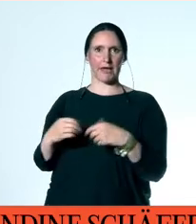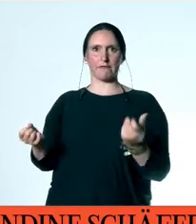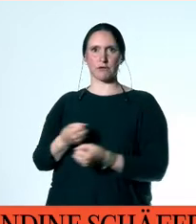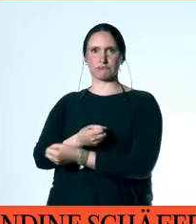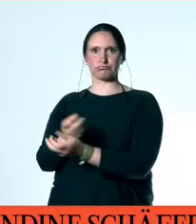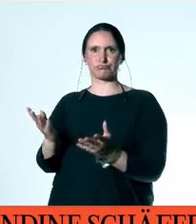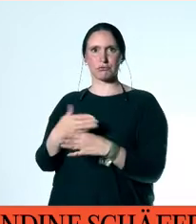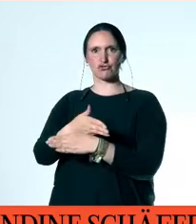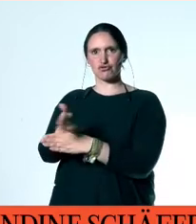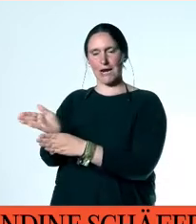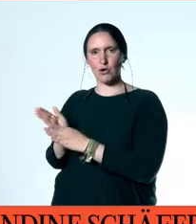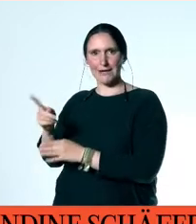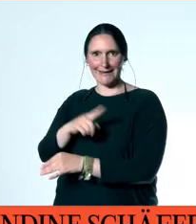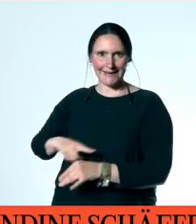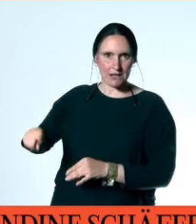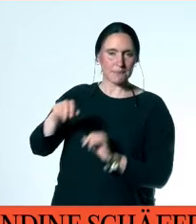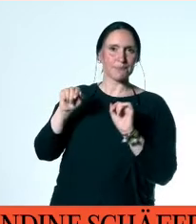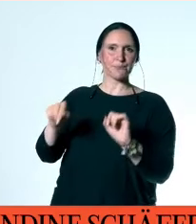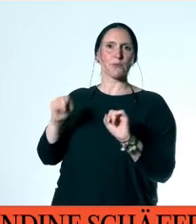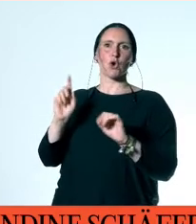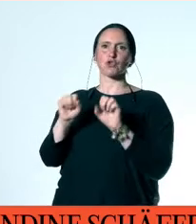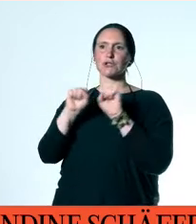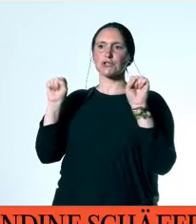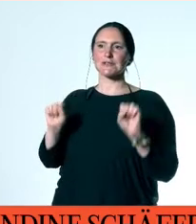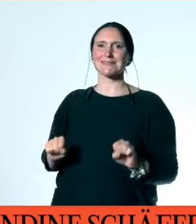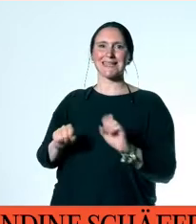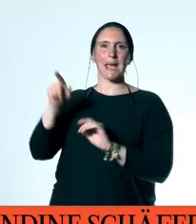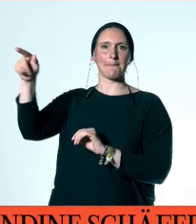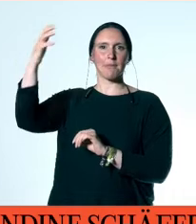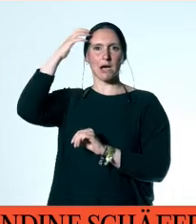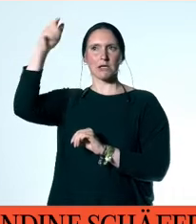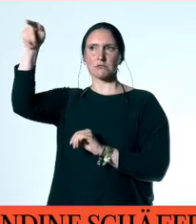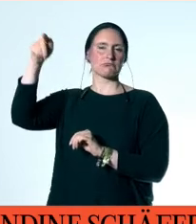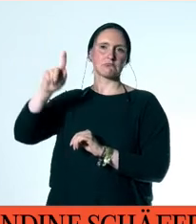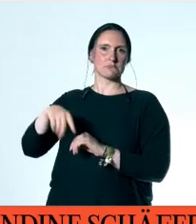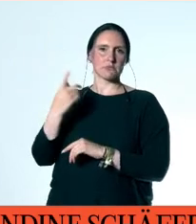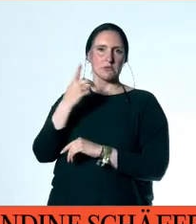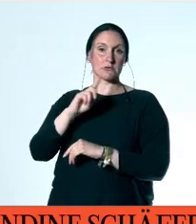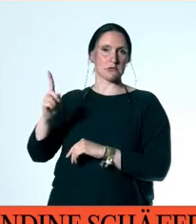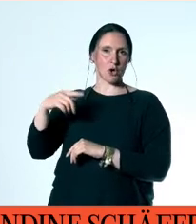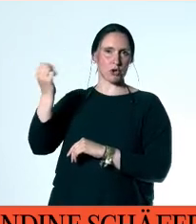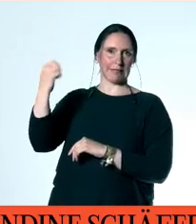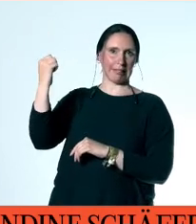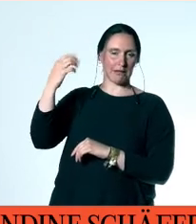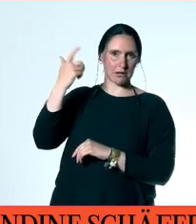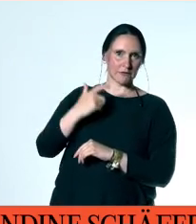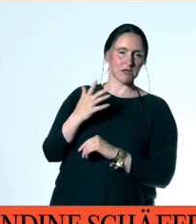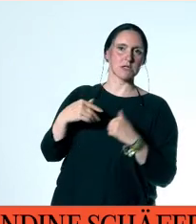perfect system, that we don't always agree as a group of people. In fact, we disagree a